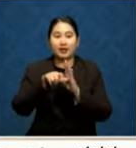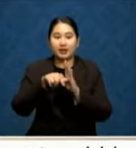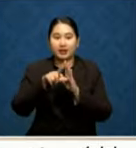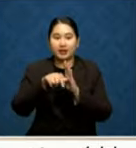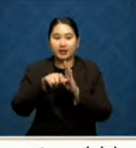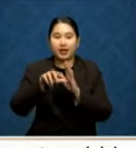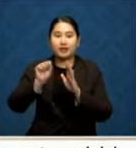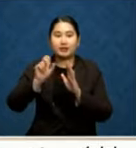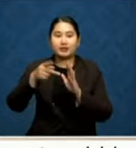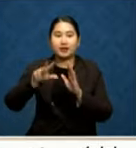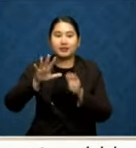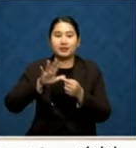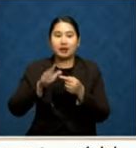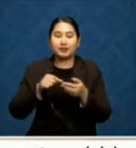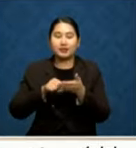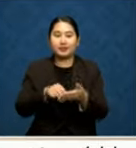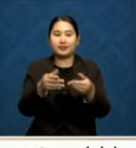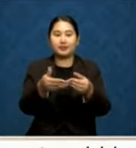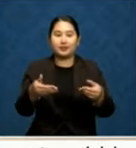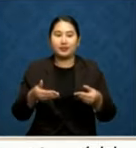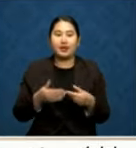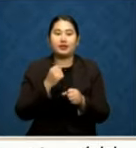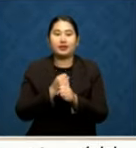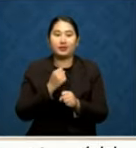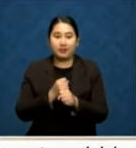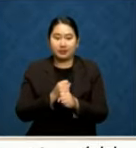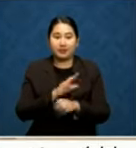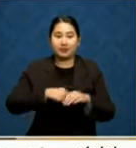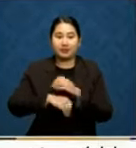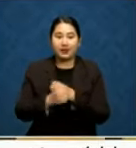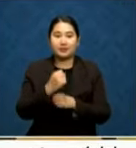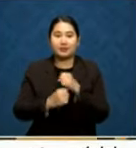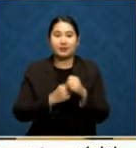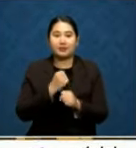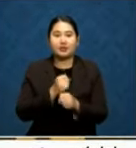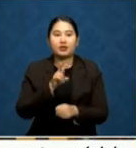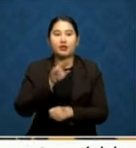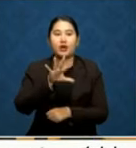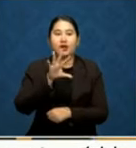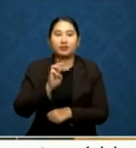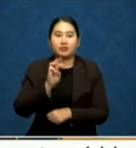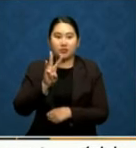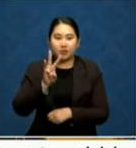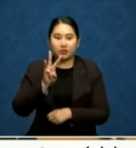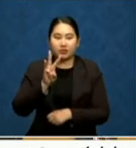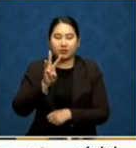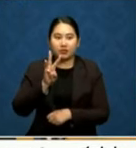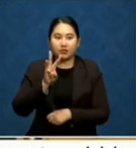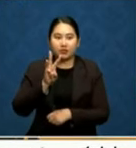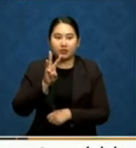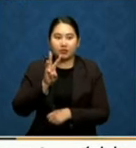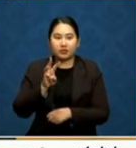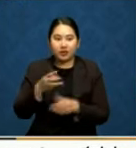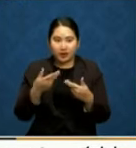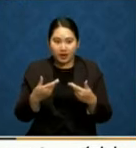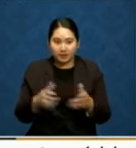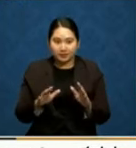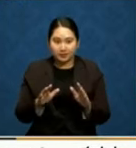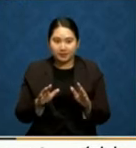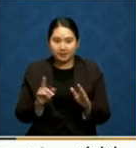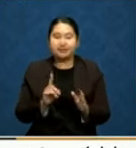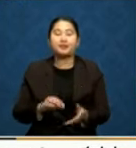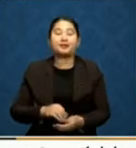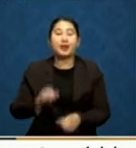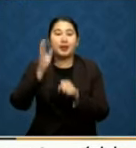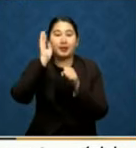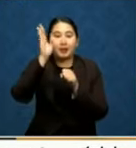ภาวองคกรผู้บริโภคได้เสนอรายงานผลการปฏิบัิการปี 2,566 นะครับและแจ้งต่อ ถแห